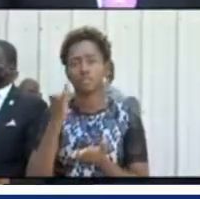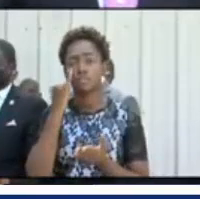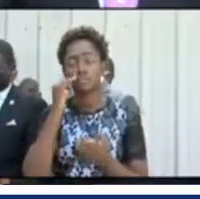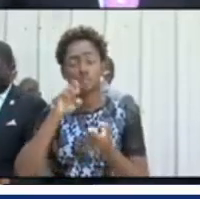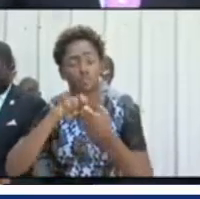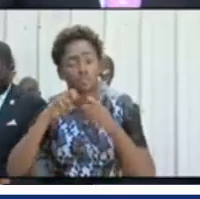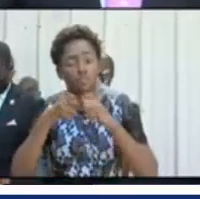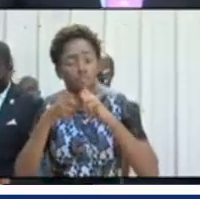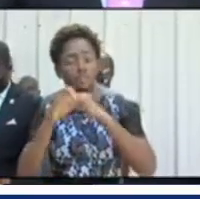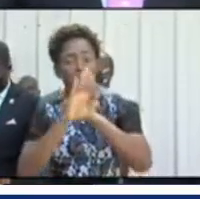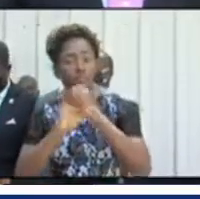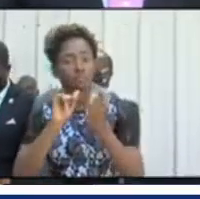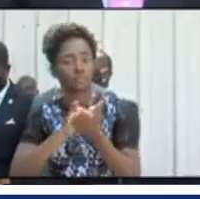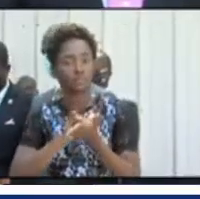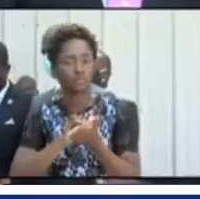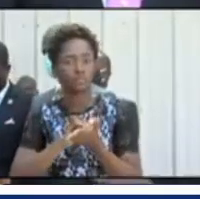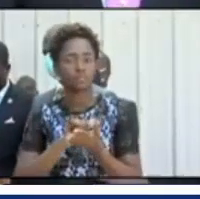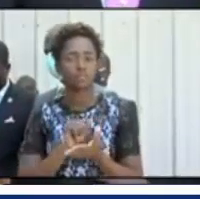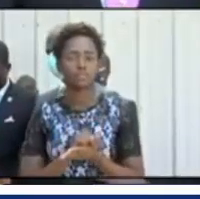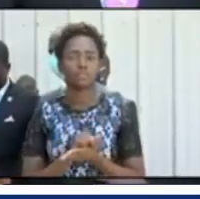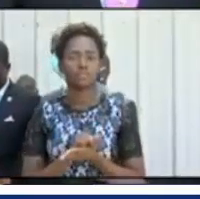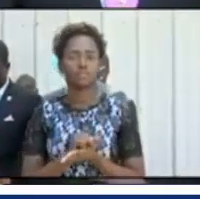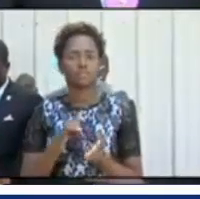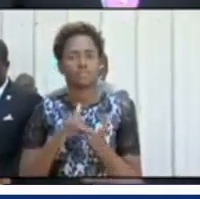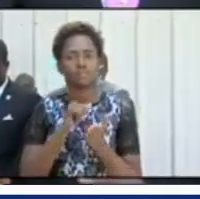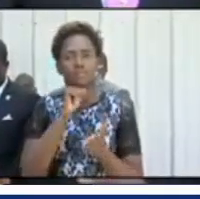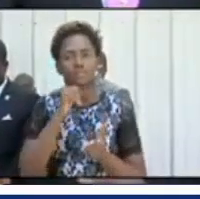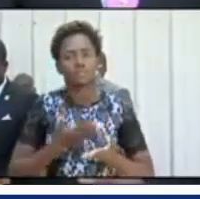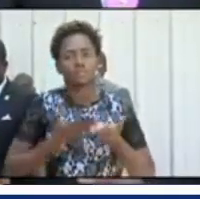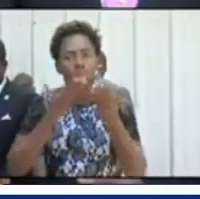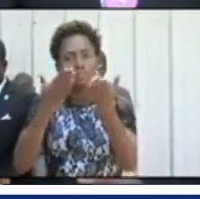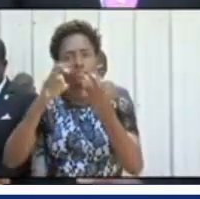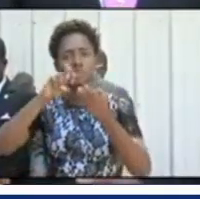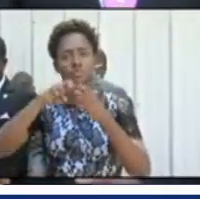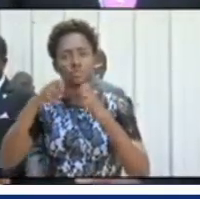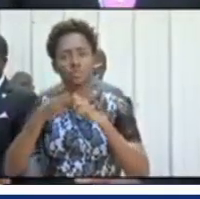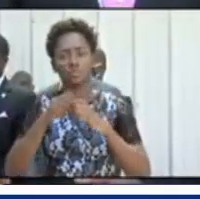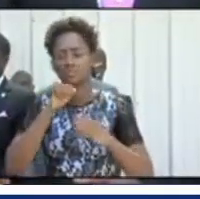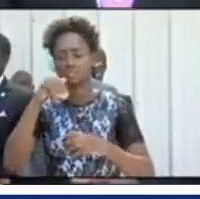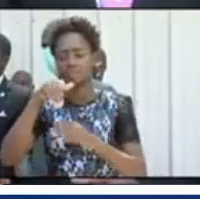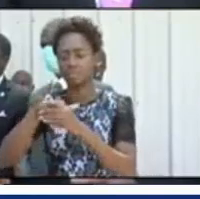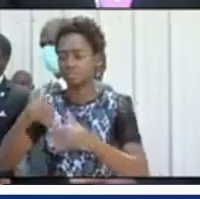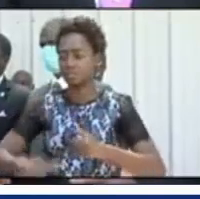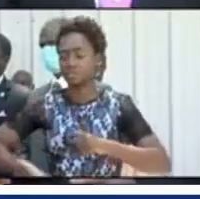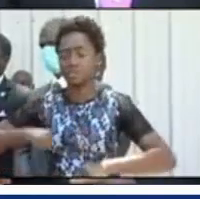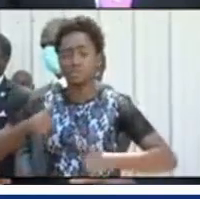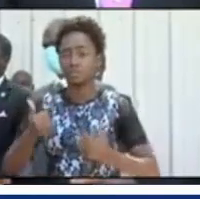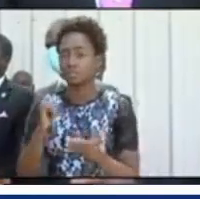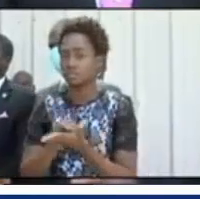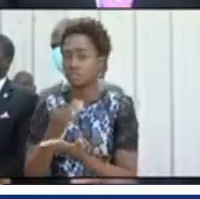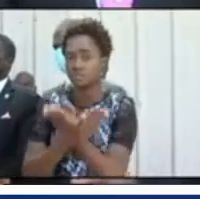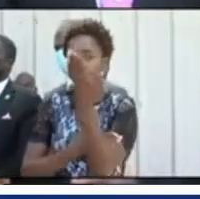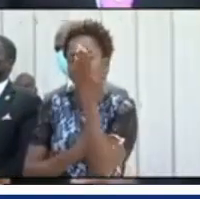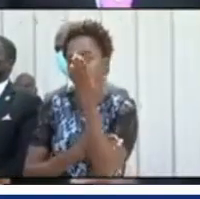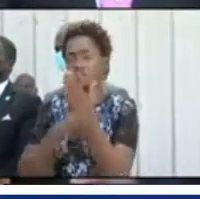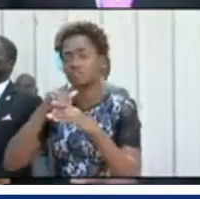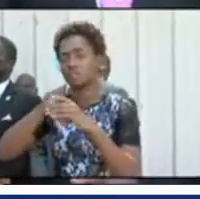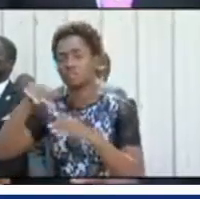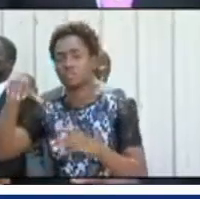insécurité ça n'est pas tab bay problème c'est pas notre activité ça n'est pas bien matin nous tapons l'autre et me